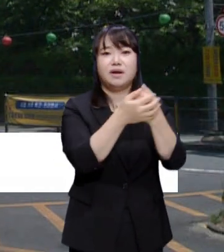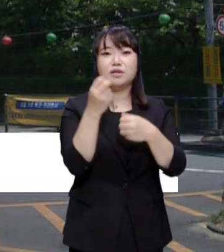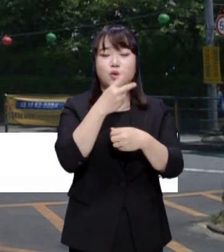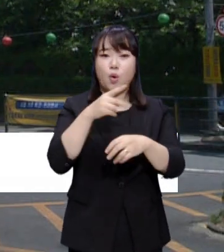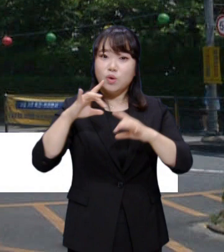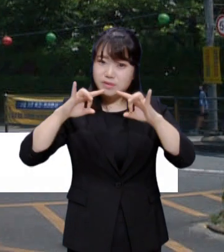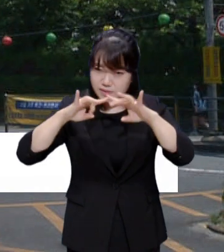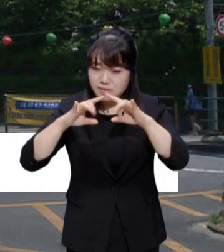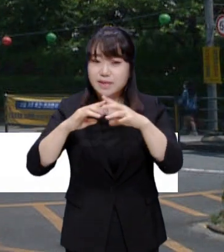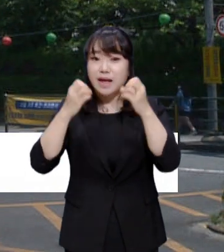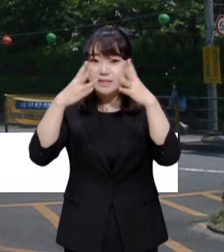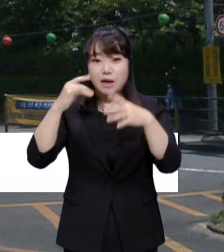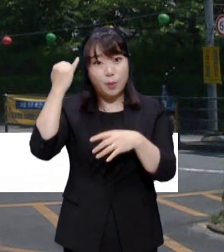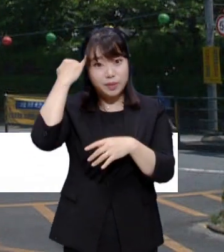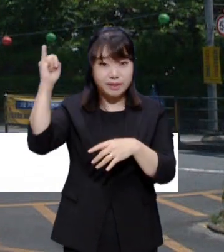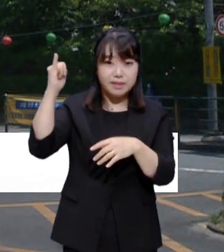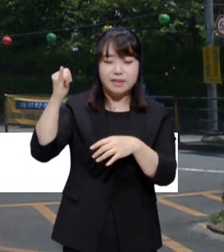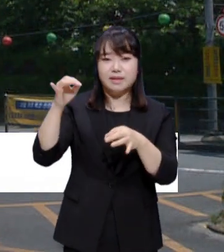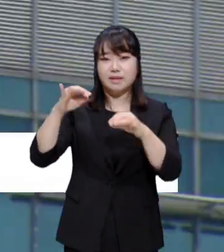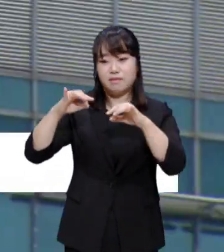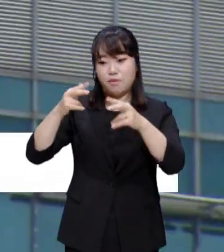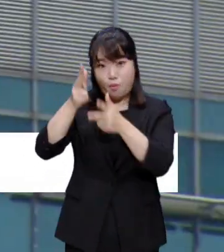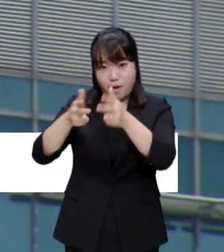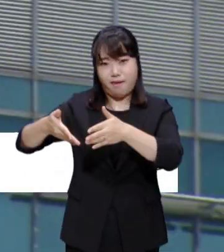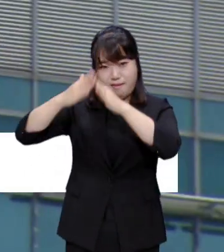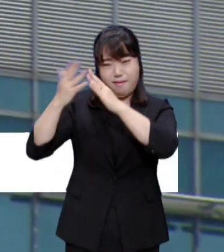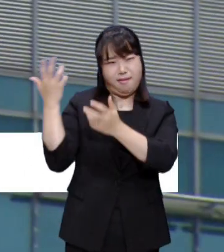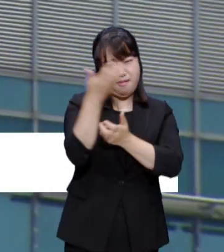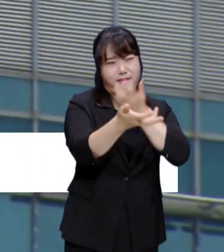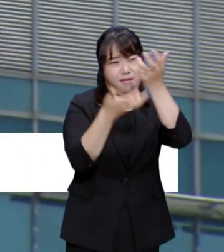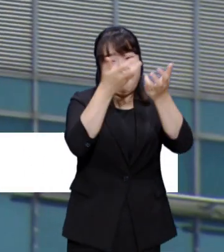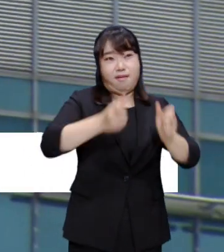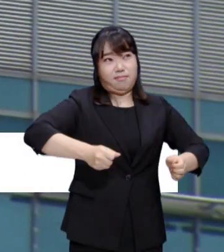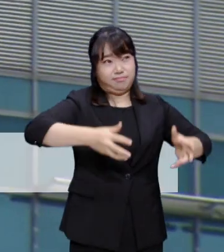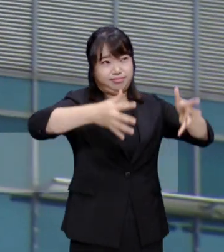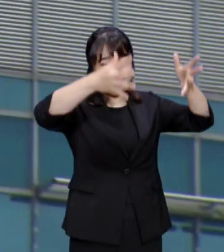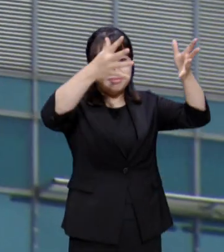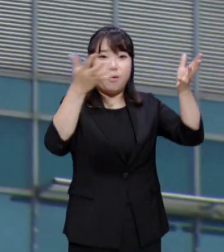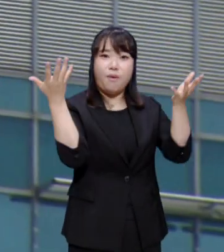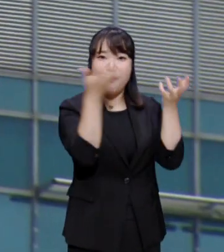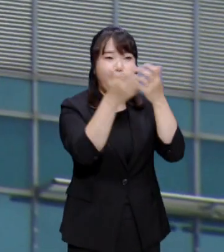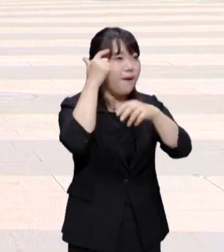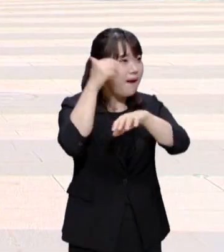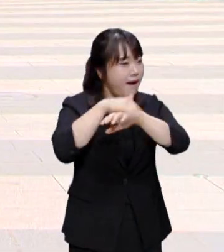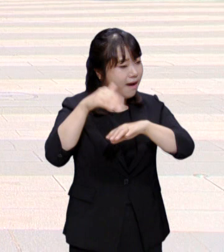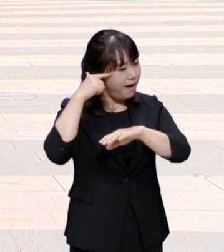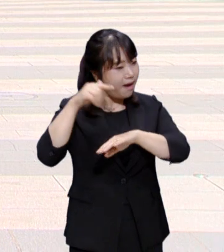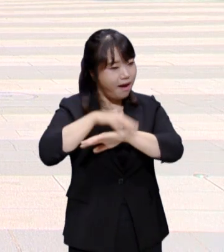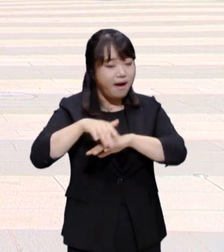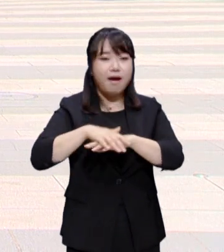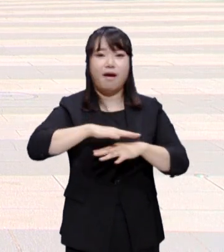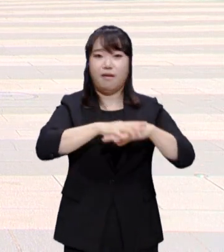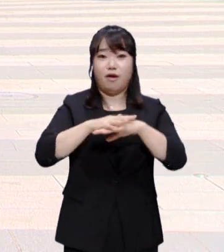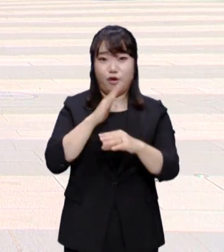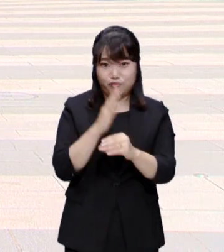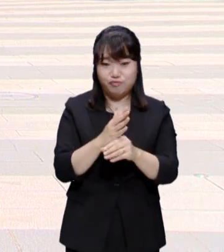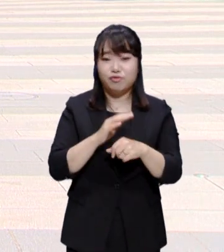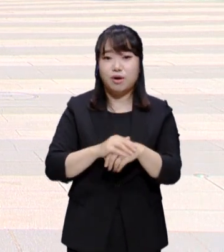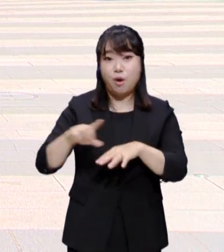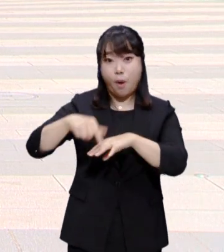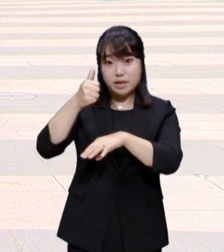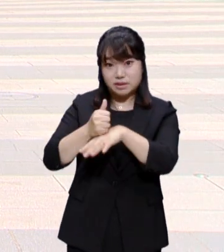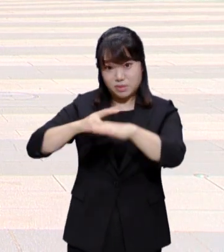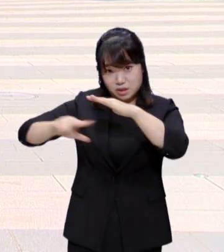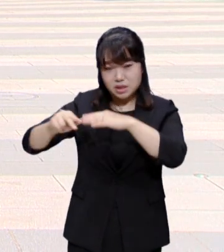하이테크, 신흥 벤처기업 등을 유치해 성동구 미래 경쟁력을 확보한다는 전략입니다. 왕십리역은 연간